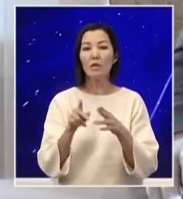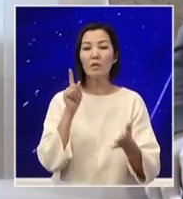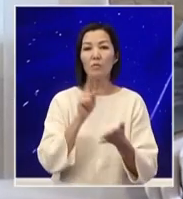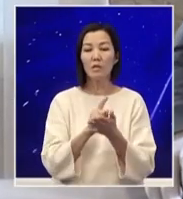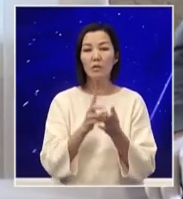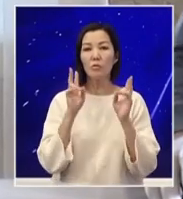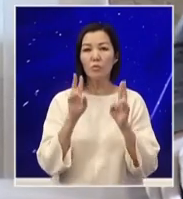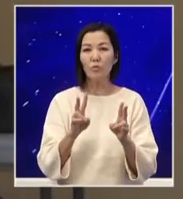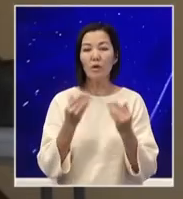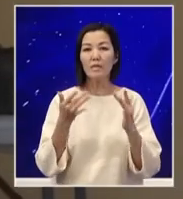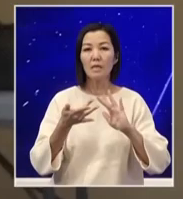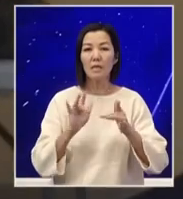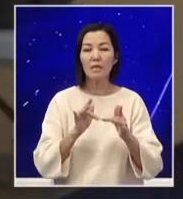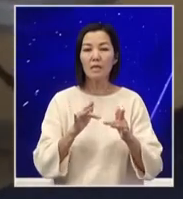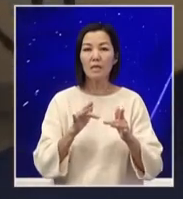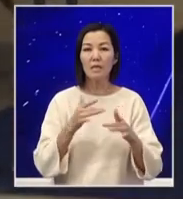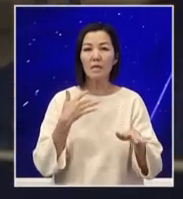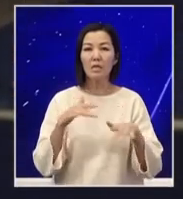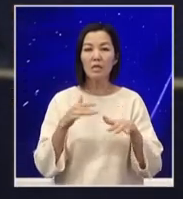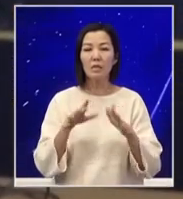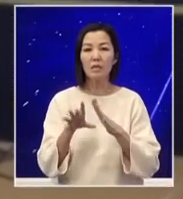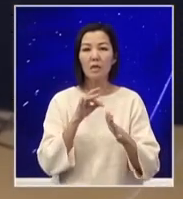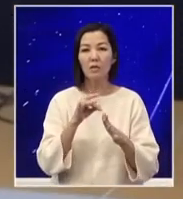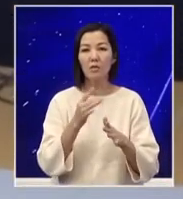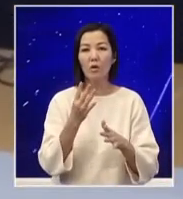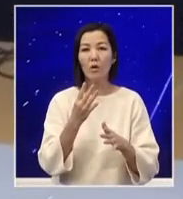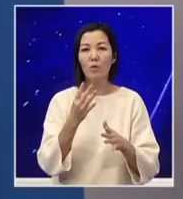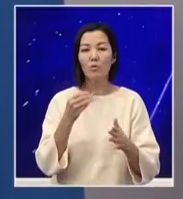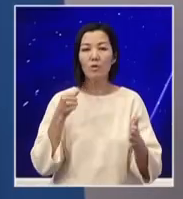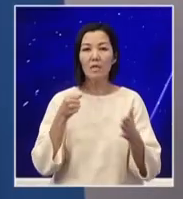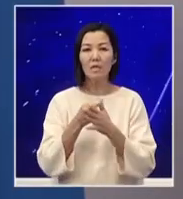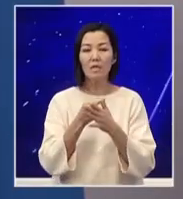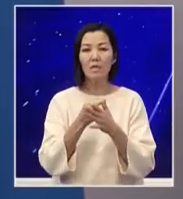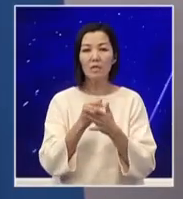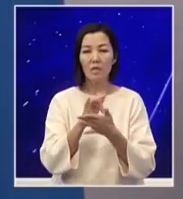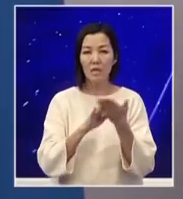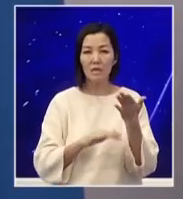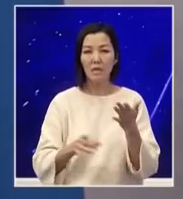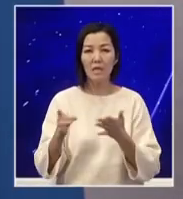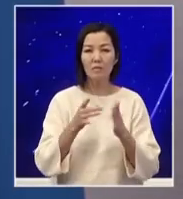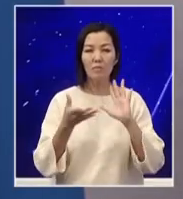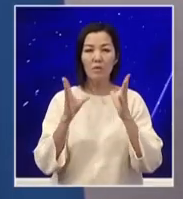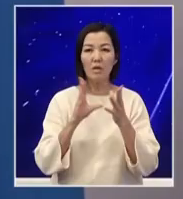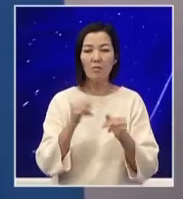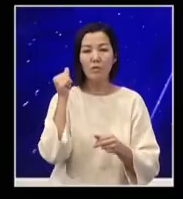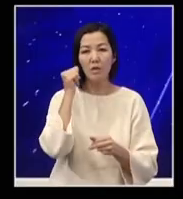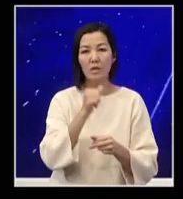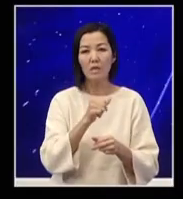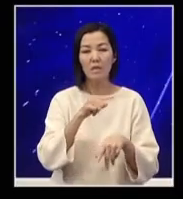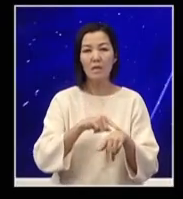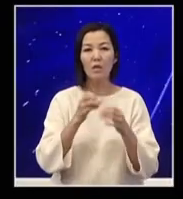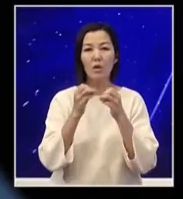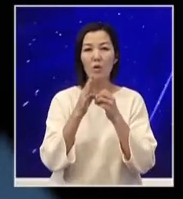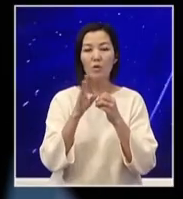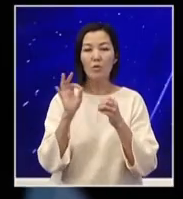еді. Бірақ елдегі интернет ақауына байланысты таңдау жасау 4-ке дейін созылды. Айта кетейік, республика бойынша ертең сағат